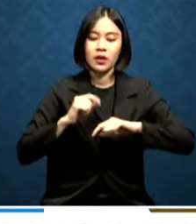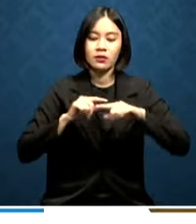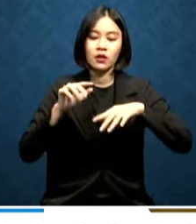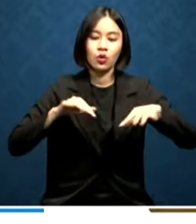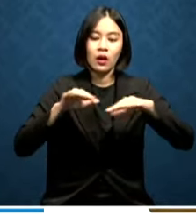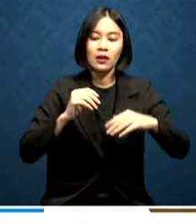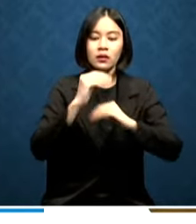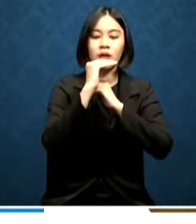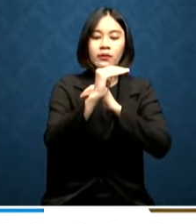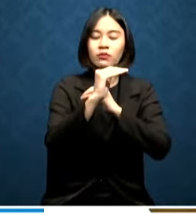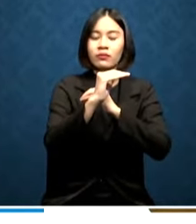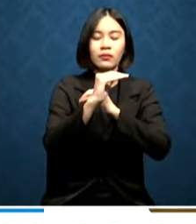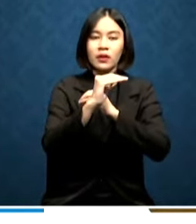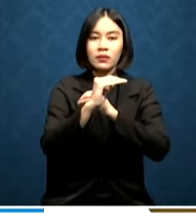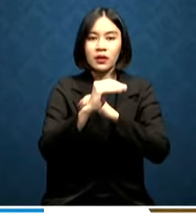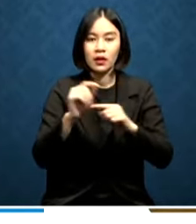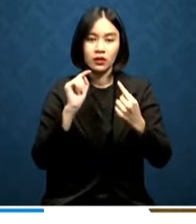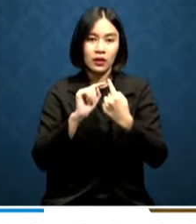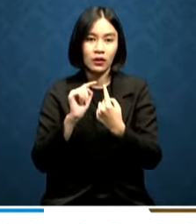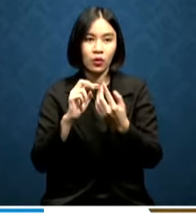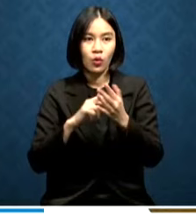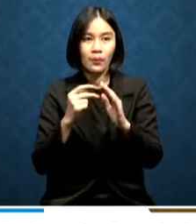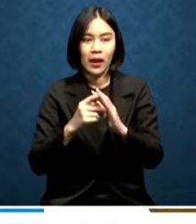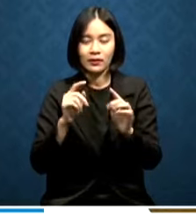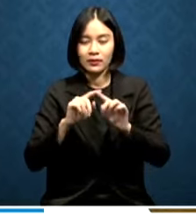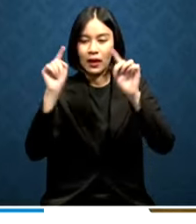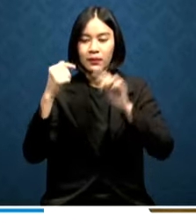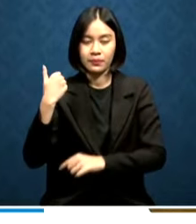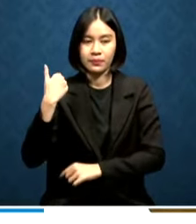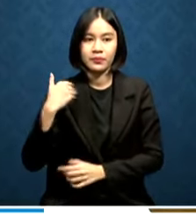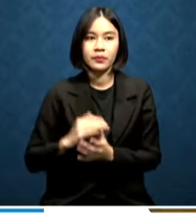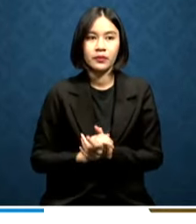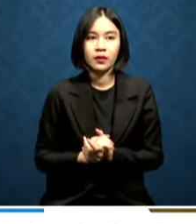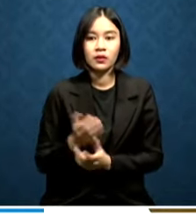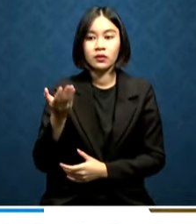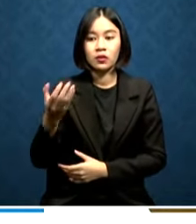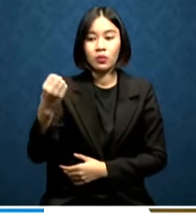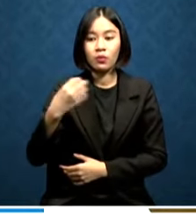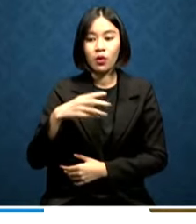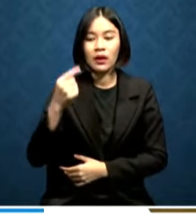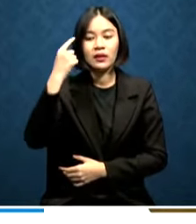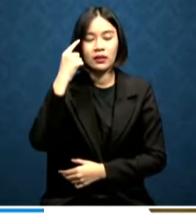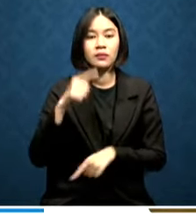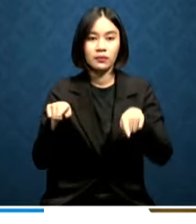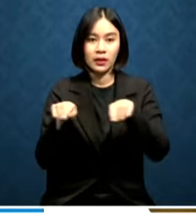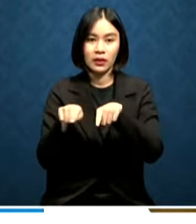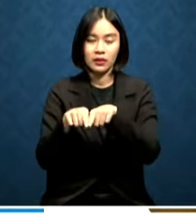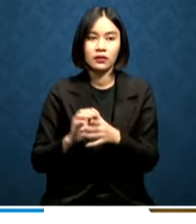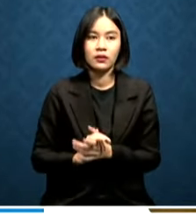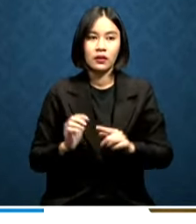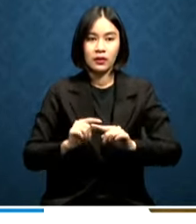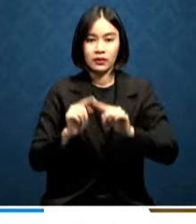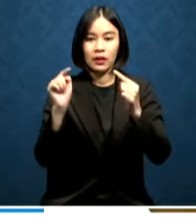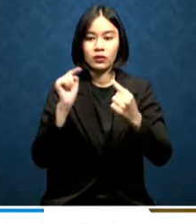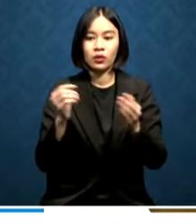การกำหนดแบบนี้เพราะฉะนั้นเนี่ยบริบทมันต่างกันมุมมันต่างกันแล้วก็ที่ท่านยกขึ้นมาผมเห็นด้วยเป็นอย่างมากนะครับแต่ว่าใน